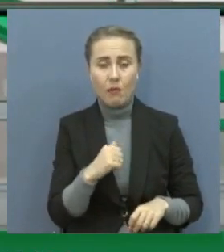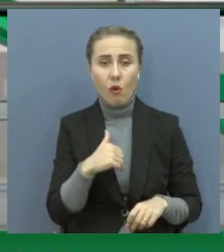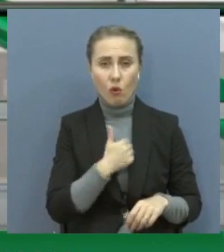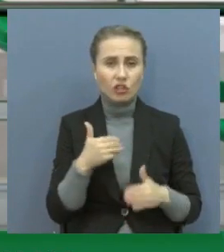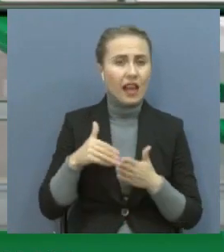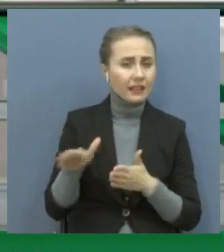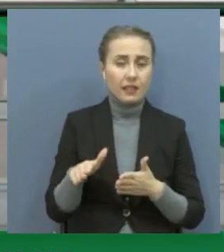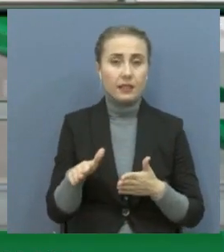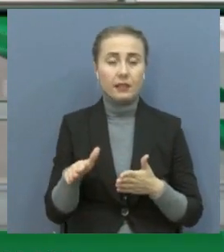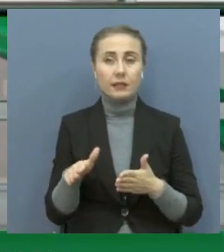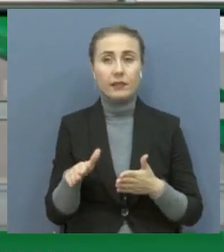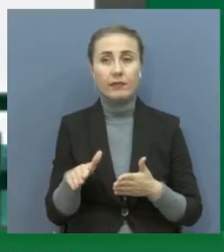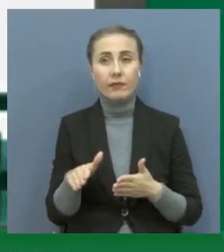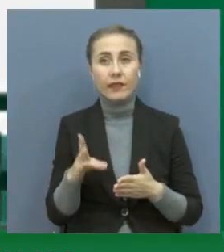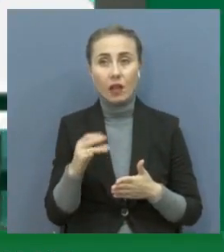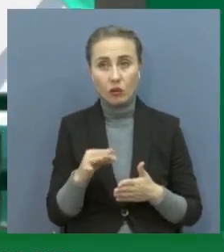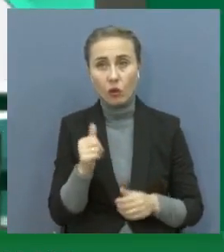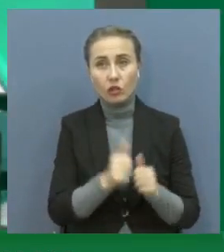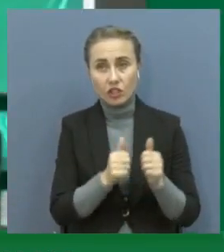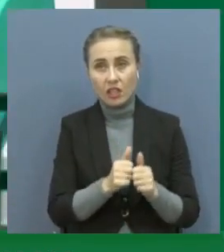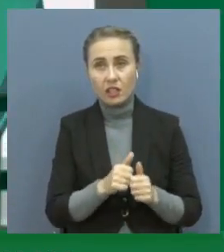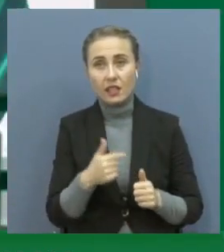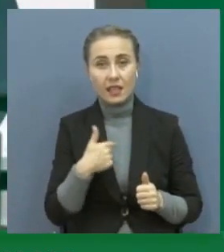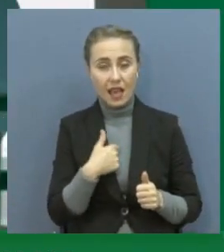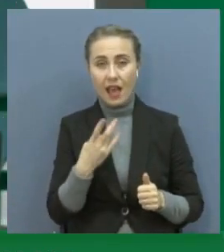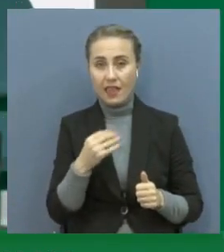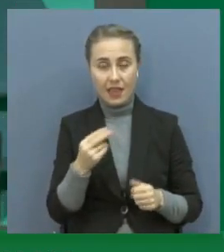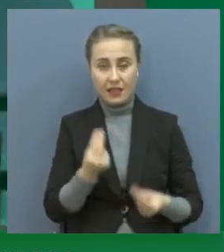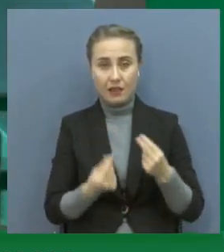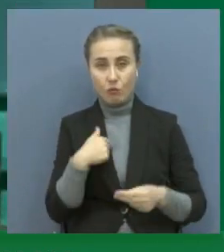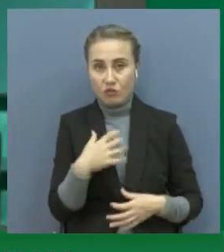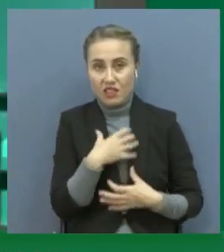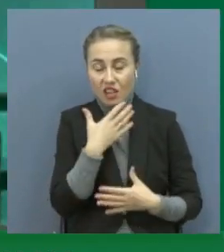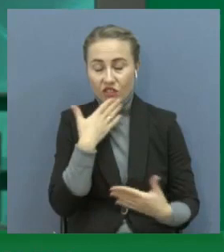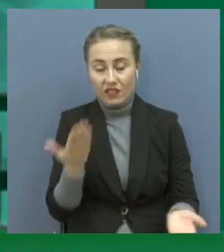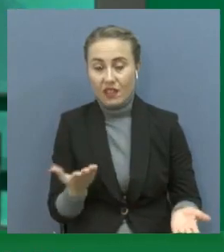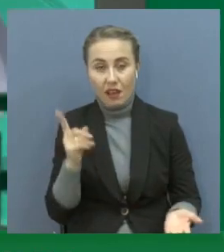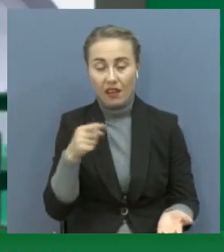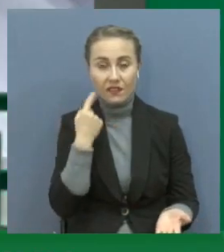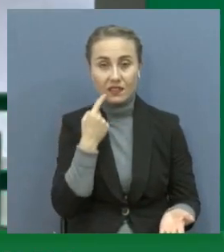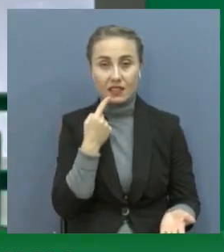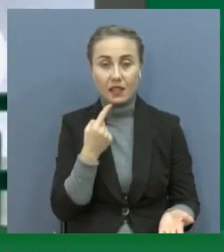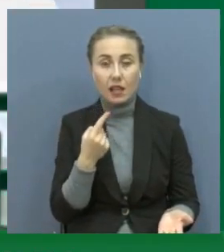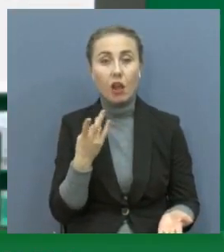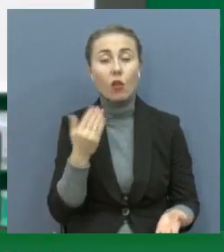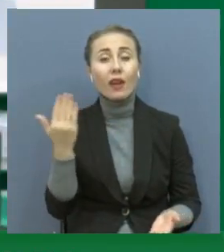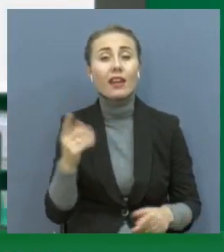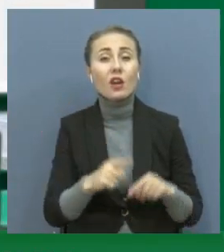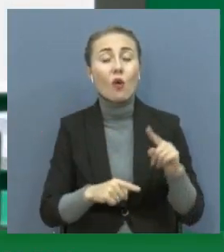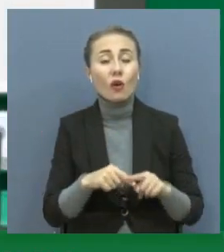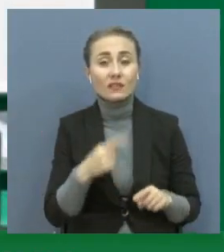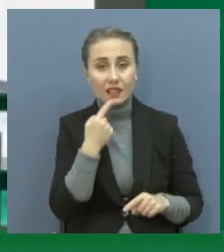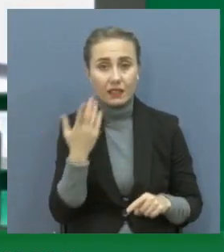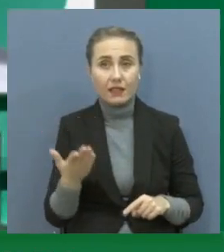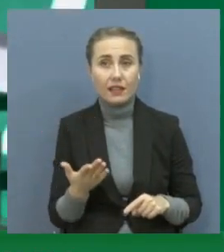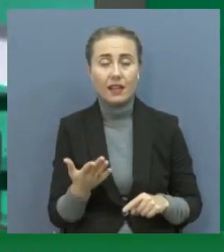Но чаще всего, как обычно бывает, я не игроман, у меня ничего страшного нету. Тревогу бьют родственники. Обычно всегда,